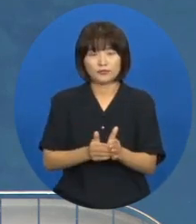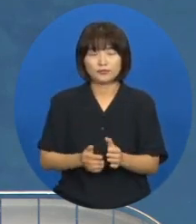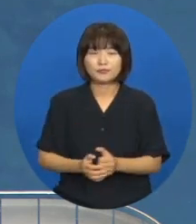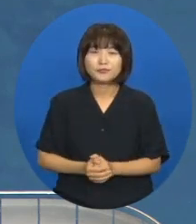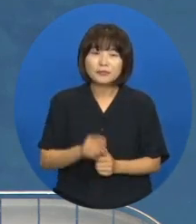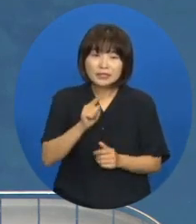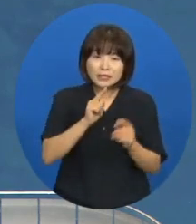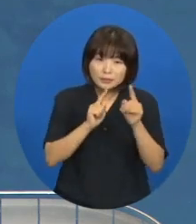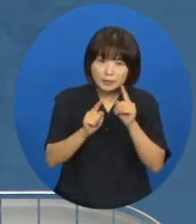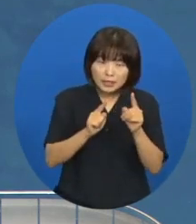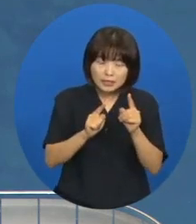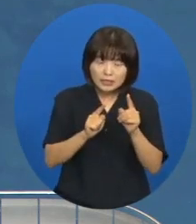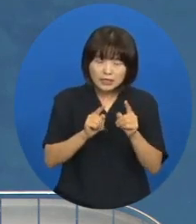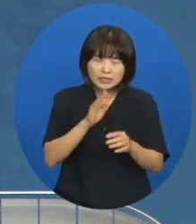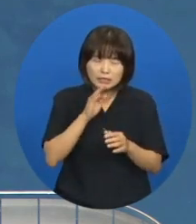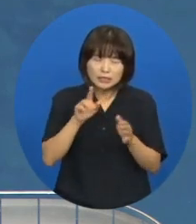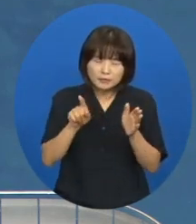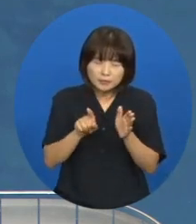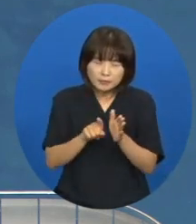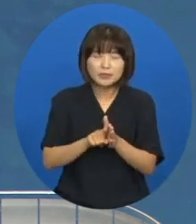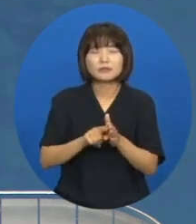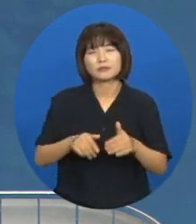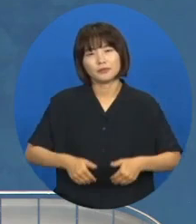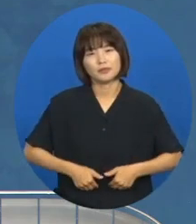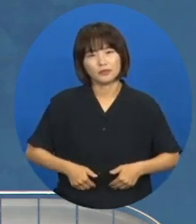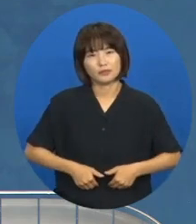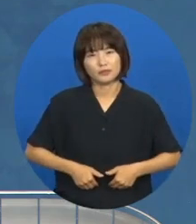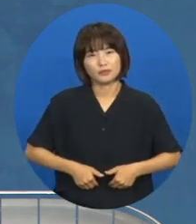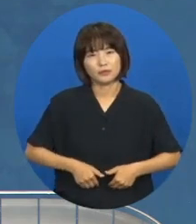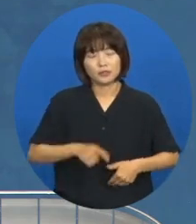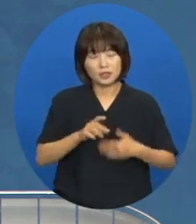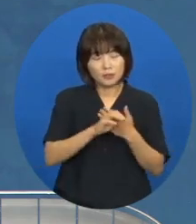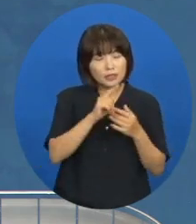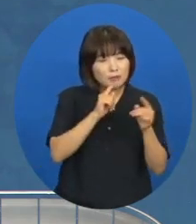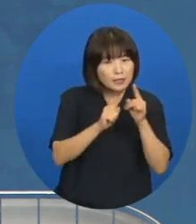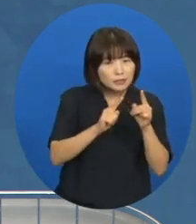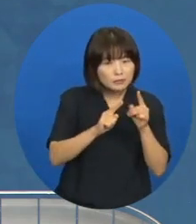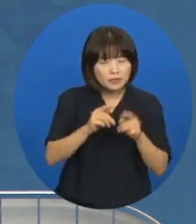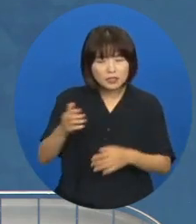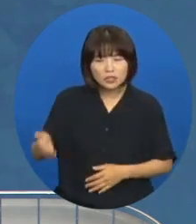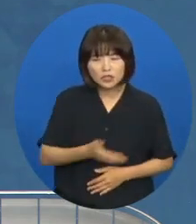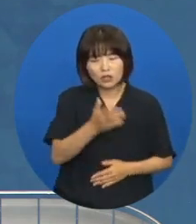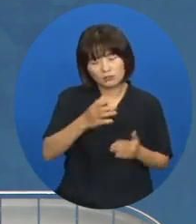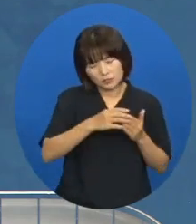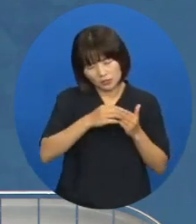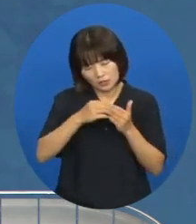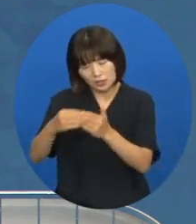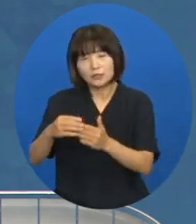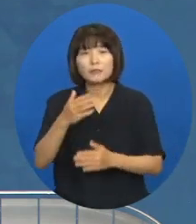이 말씀을 진짜 믿으셔야 돼요. 그러면 그 말씀이 여러분을 이끌어 가게 돼요.